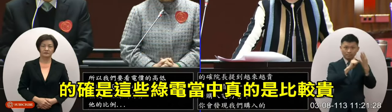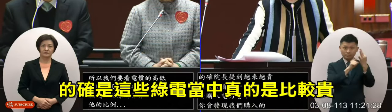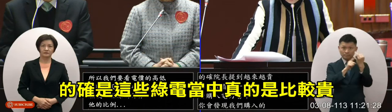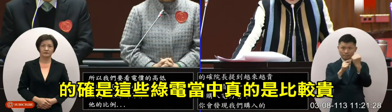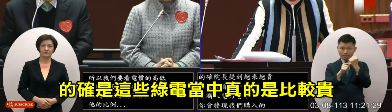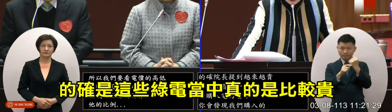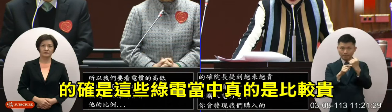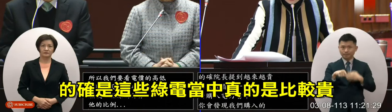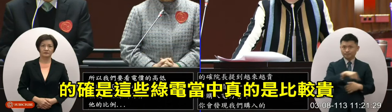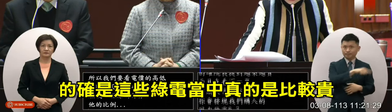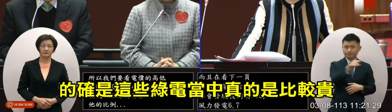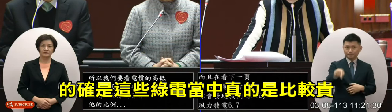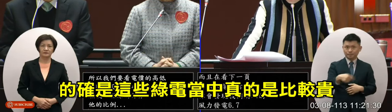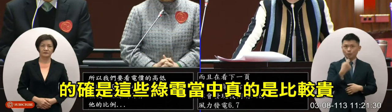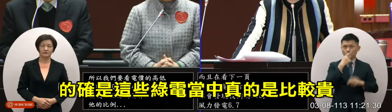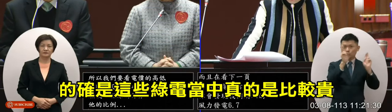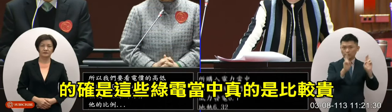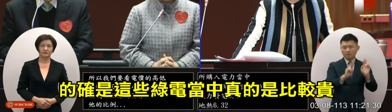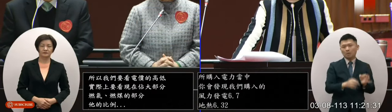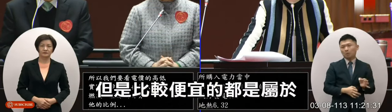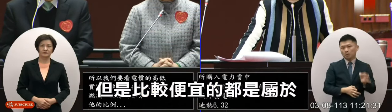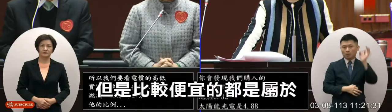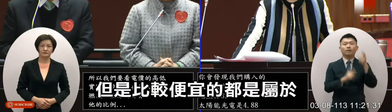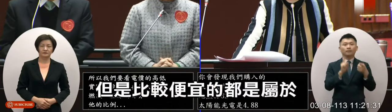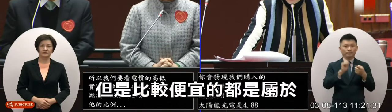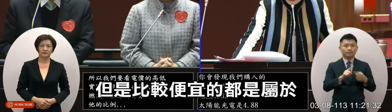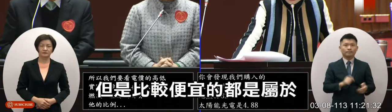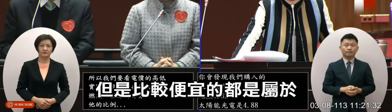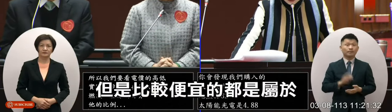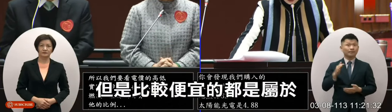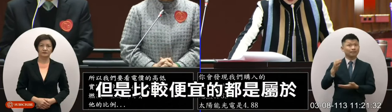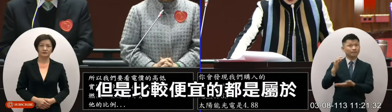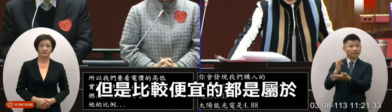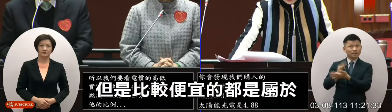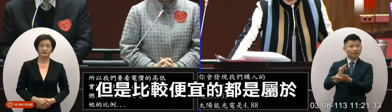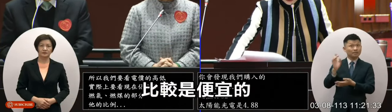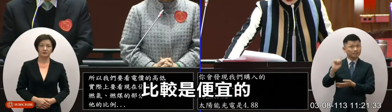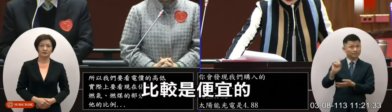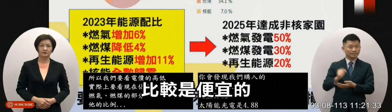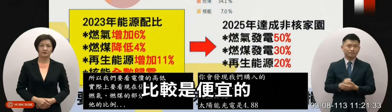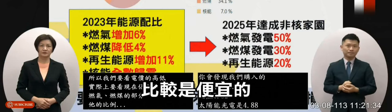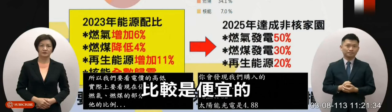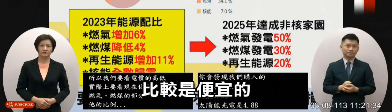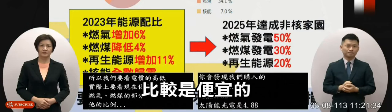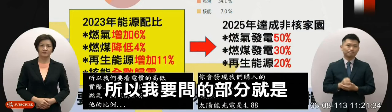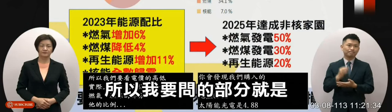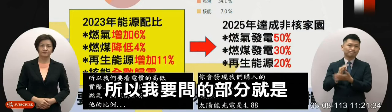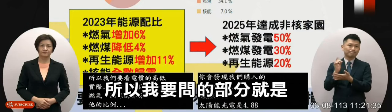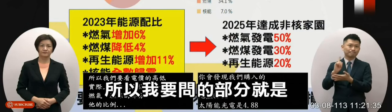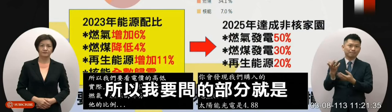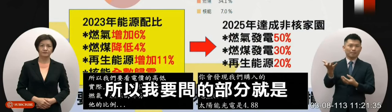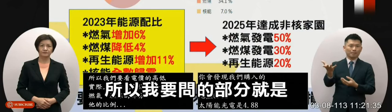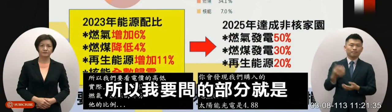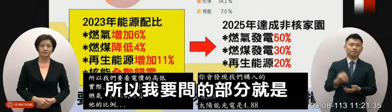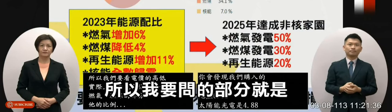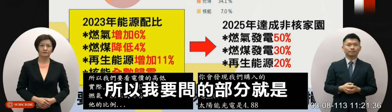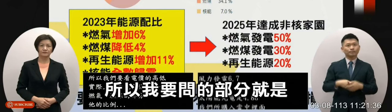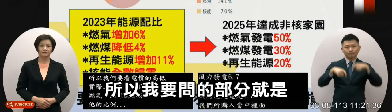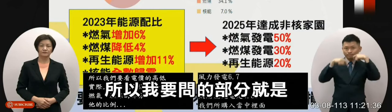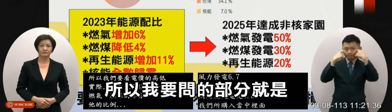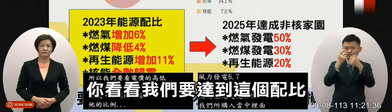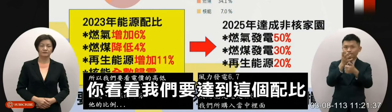这些绿电当中真的是比较贵，但是呢比较便宜的都是属于比较是便宜的。所以我要问的部分